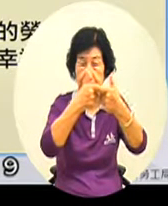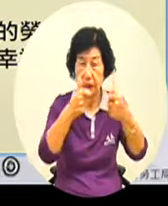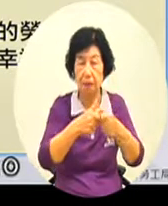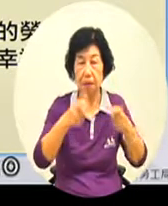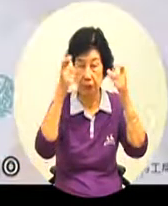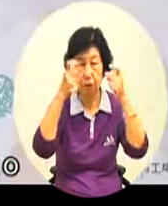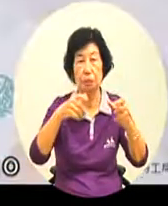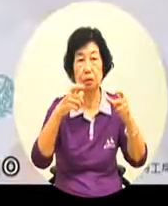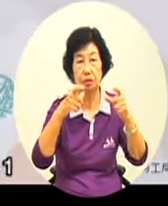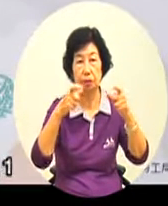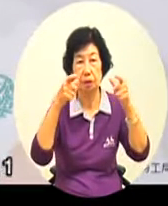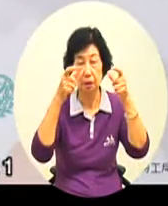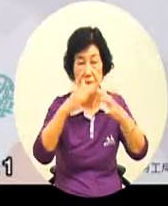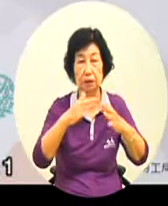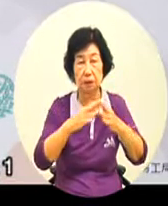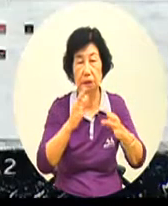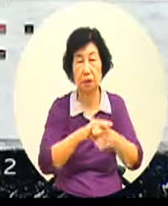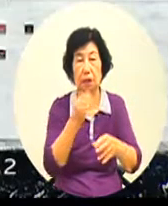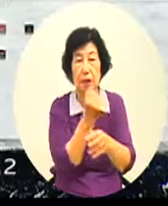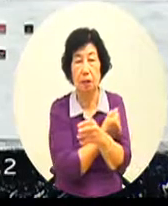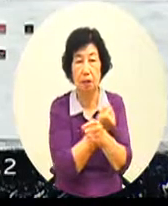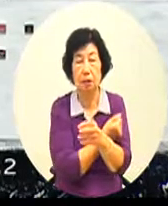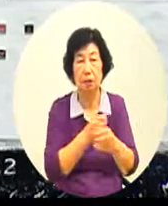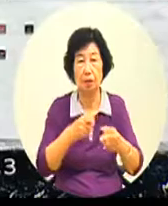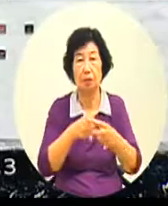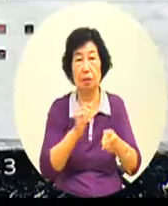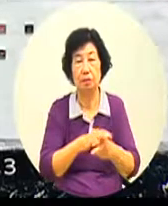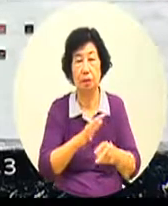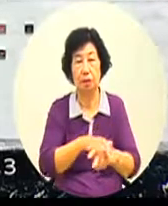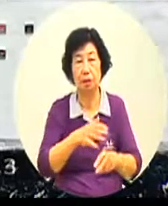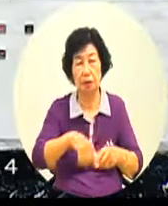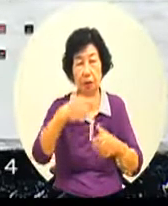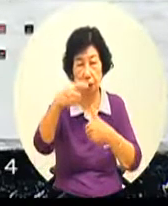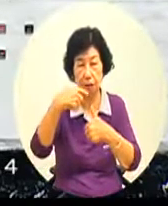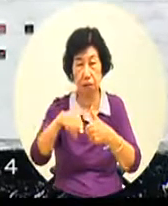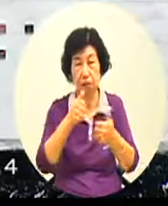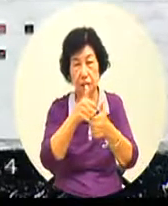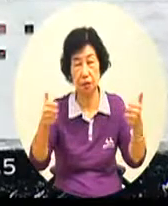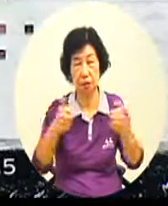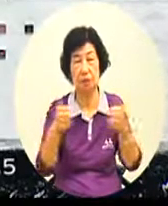益。以上报告完毕，敬请各位议员女士先生指教，谢谢。